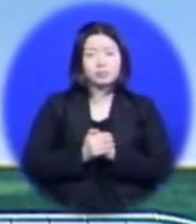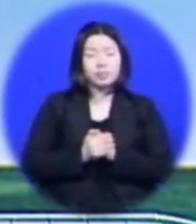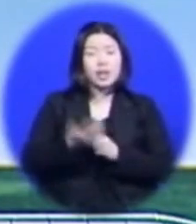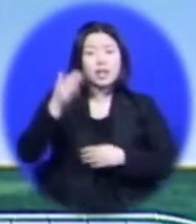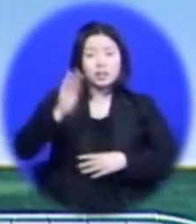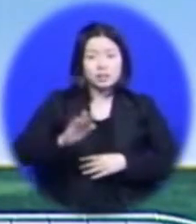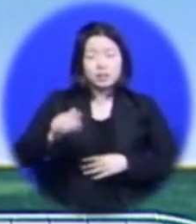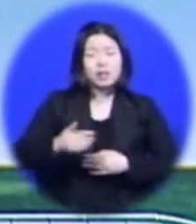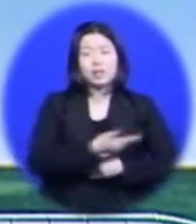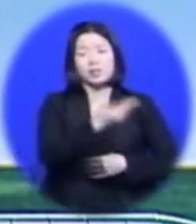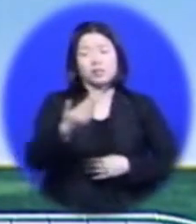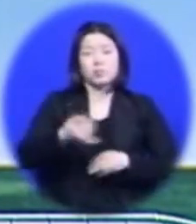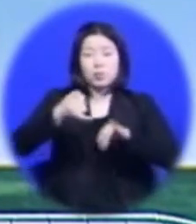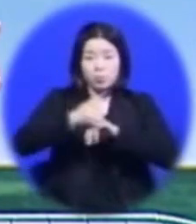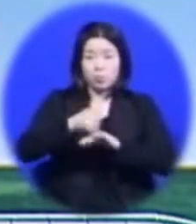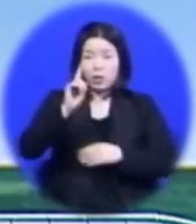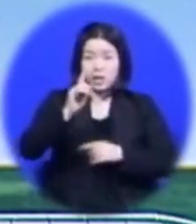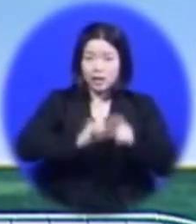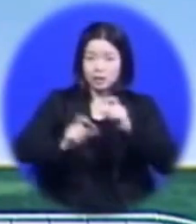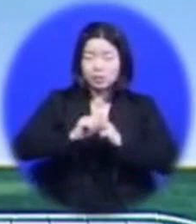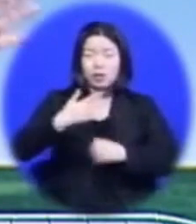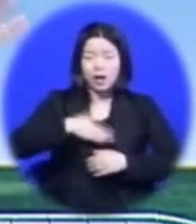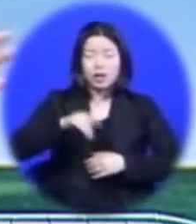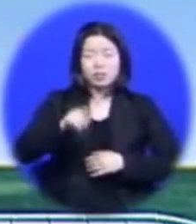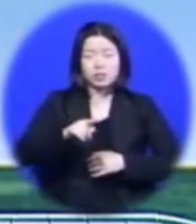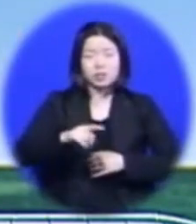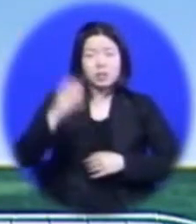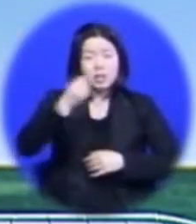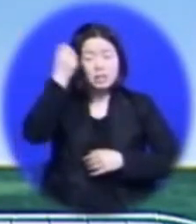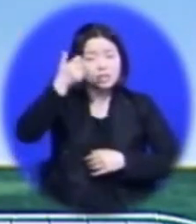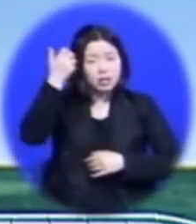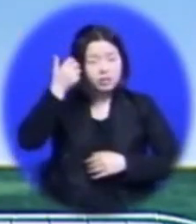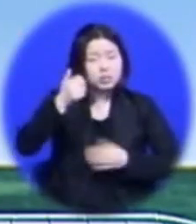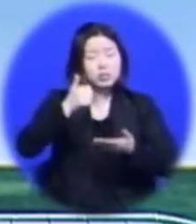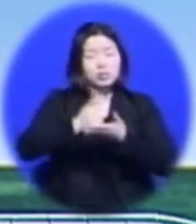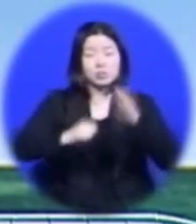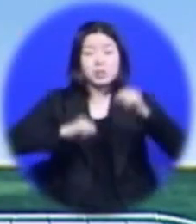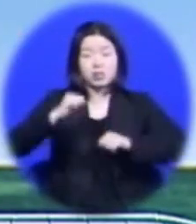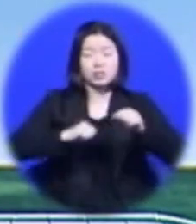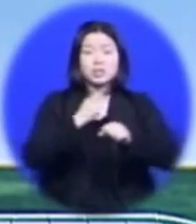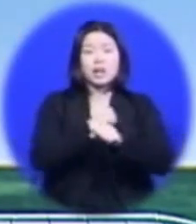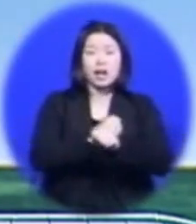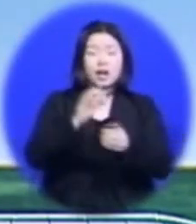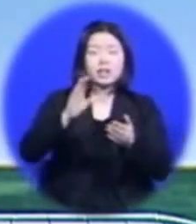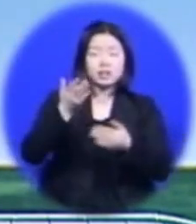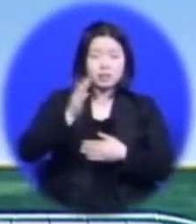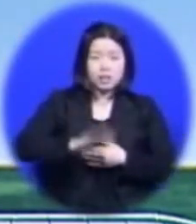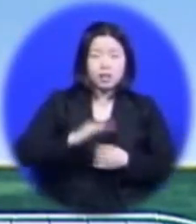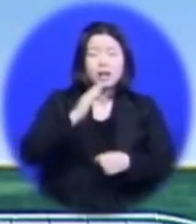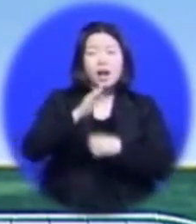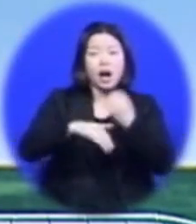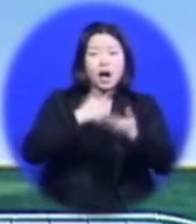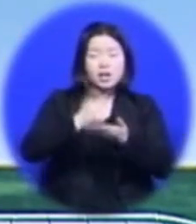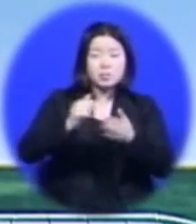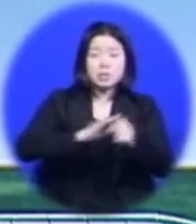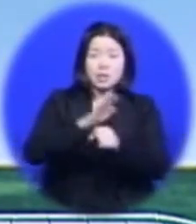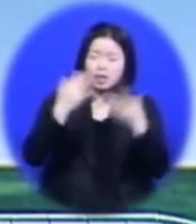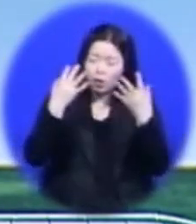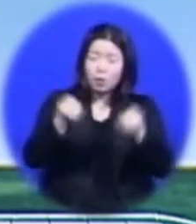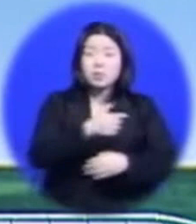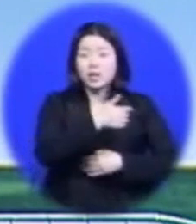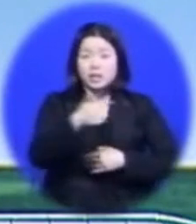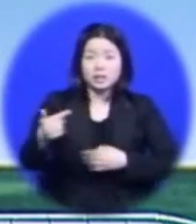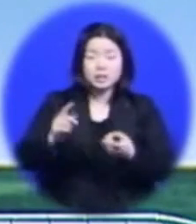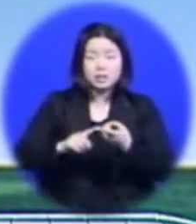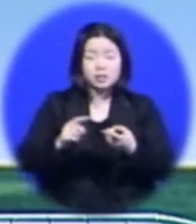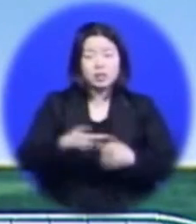그러나 여러분 꼭 한 가지 알아야 될 것은 성령님께서 역사하시겠는데 성령님은 하나님의 사랑이 얼마나 큰지를 여러분을